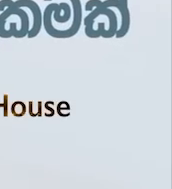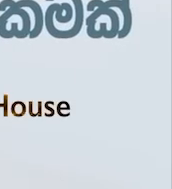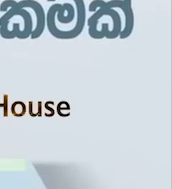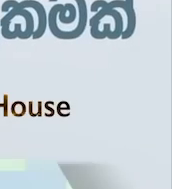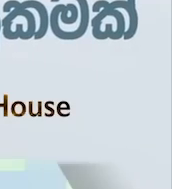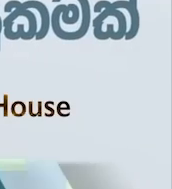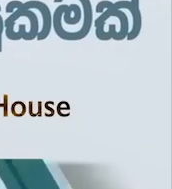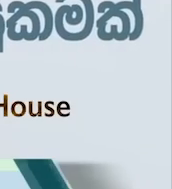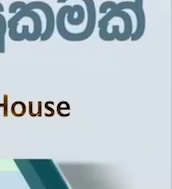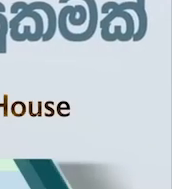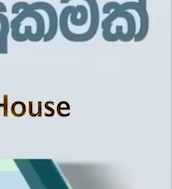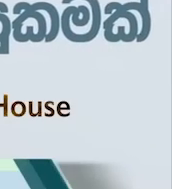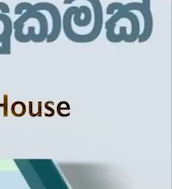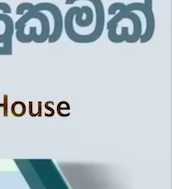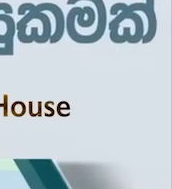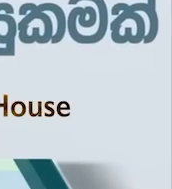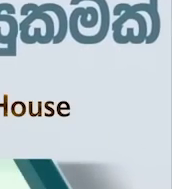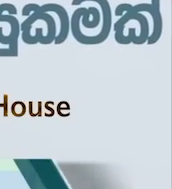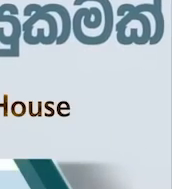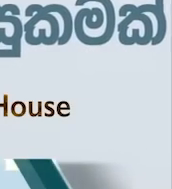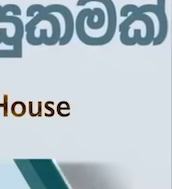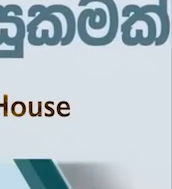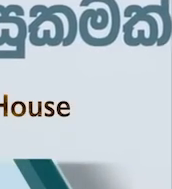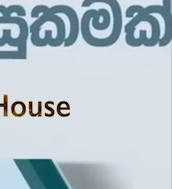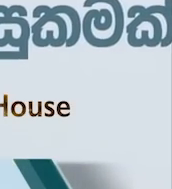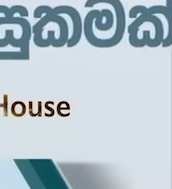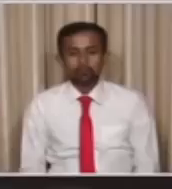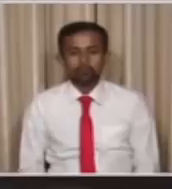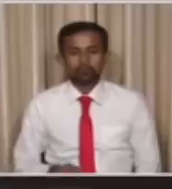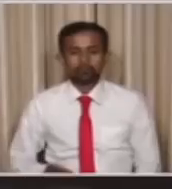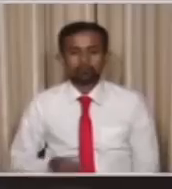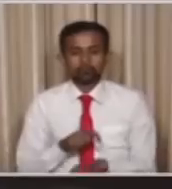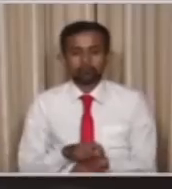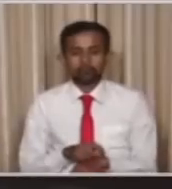සුළු හා මධ්‍ය පරිමාණ ව්‍යවසායකයන්ට සහනදායි ණය පහසුකමක්.